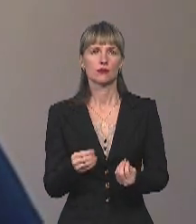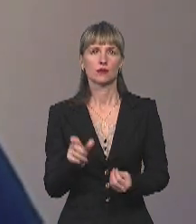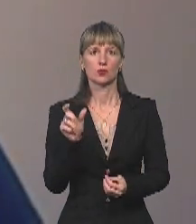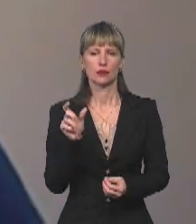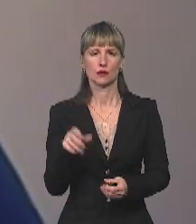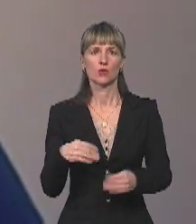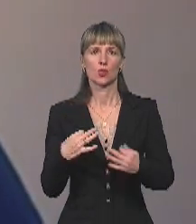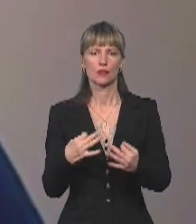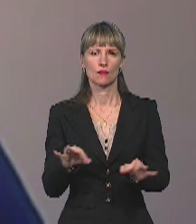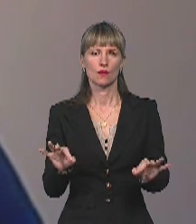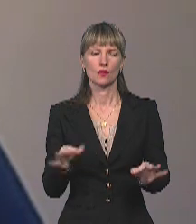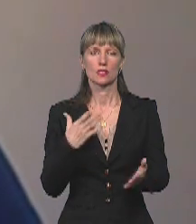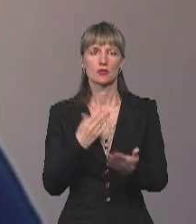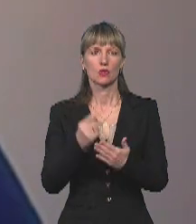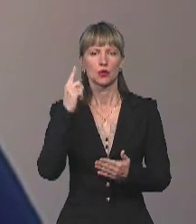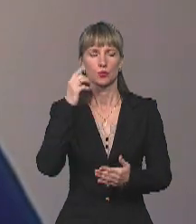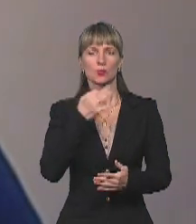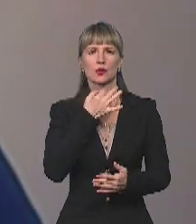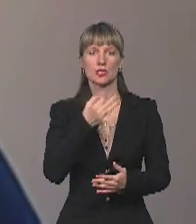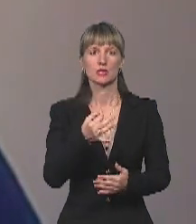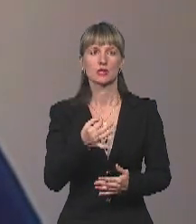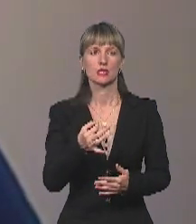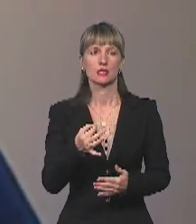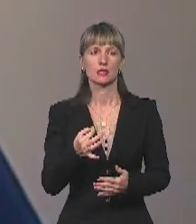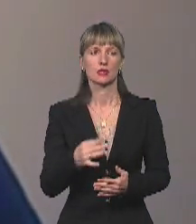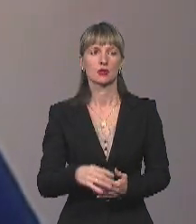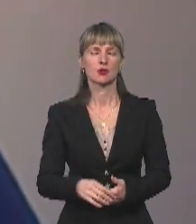дозволено свою думку сказати. Я